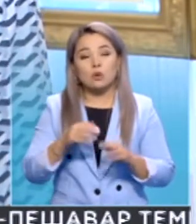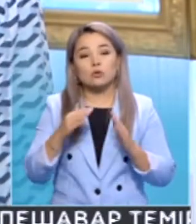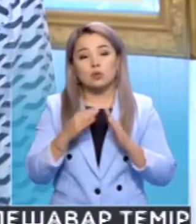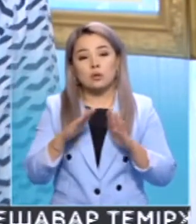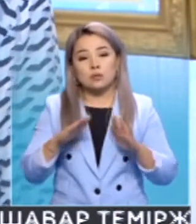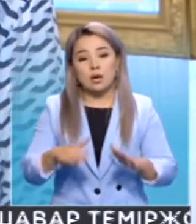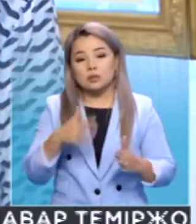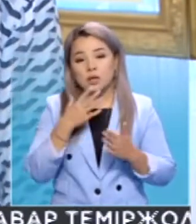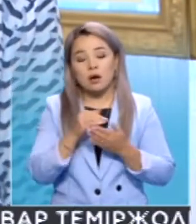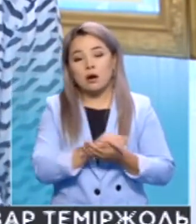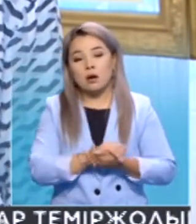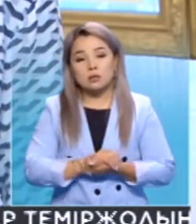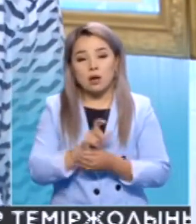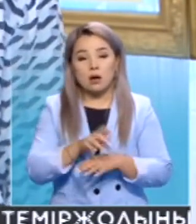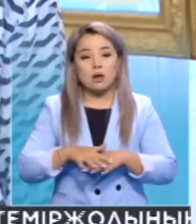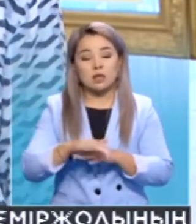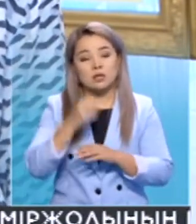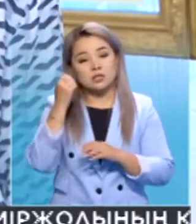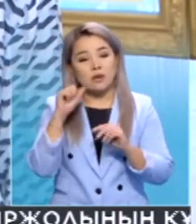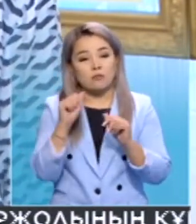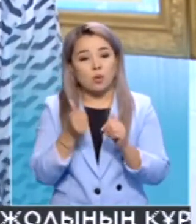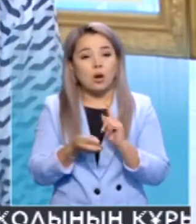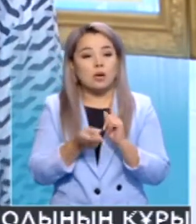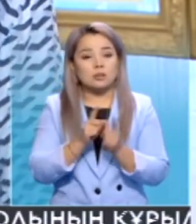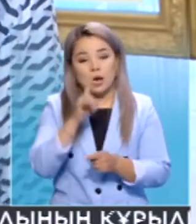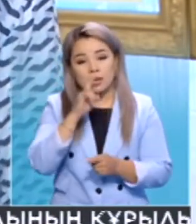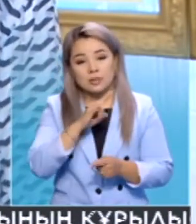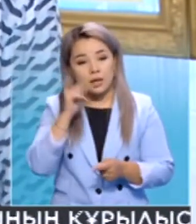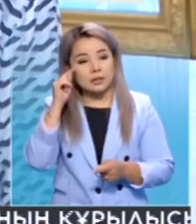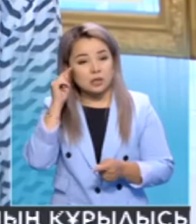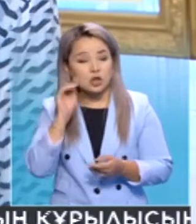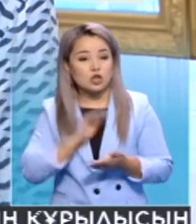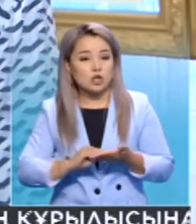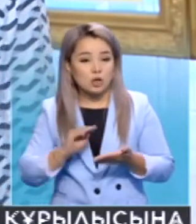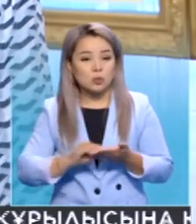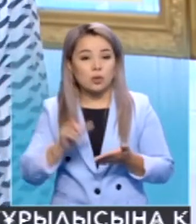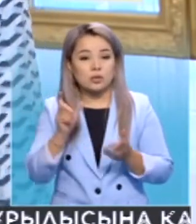біздің халық достығының символына айналды. Қазақ-қырғыз жазушылары осы үйде кездеседі.